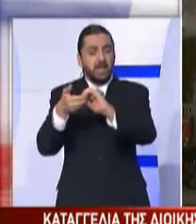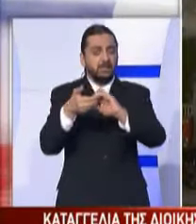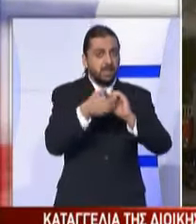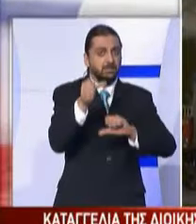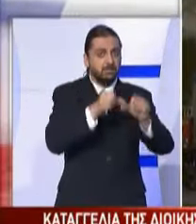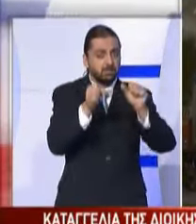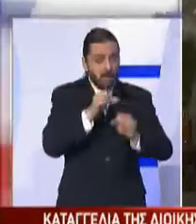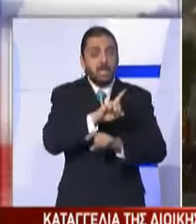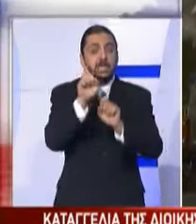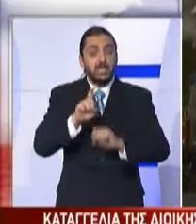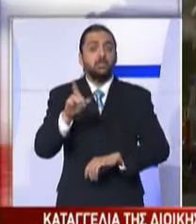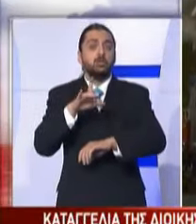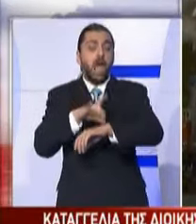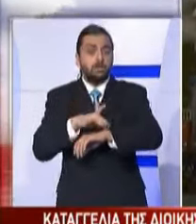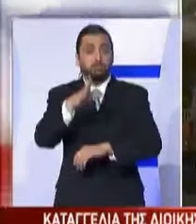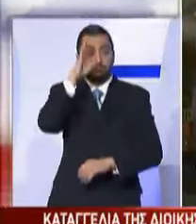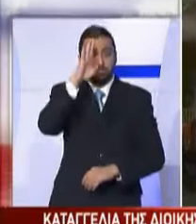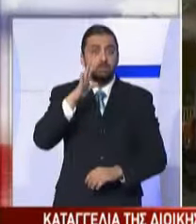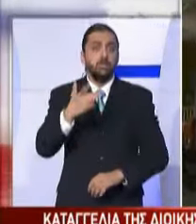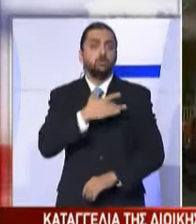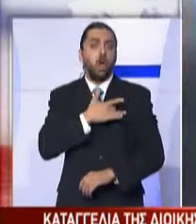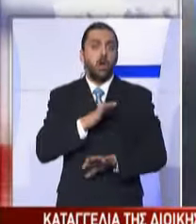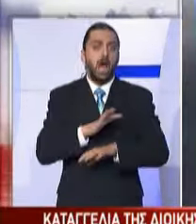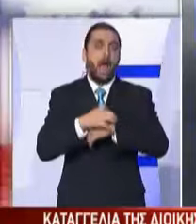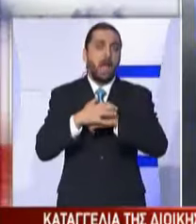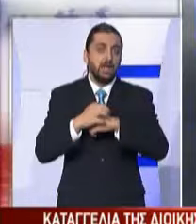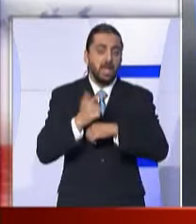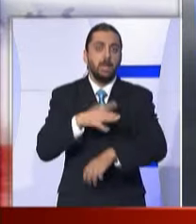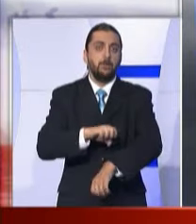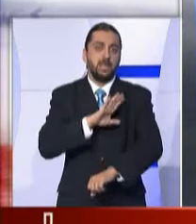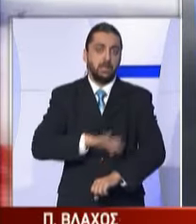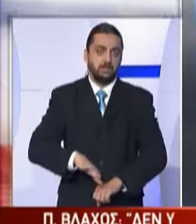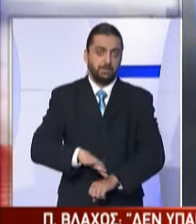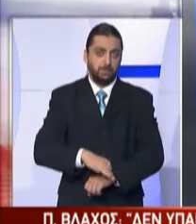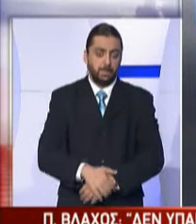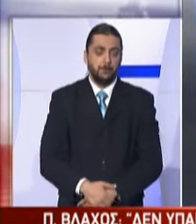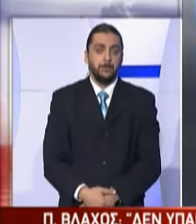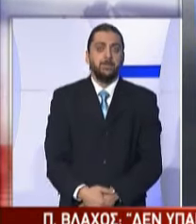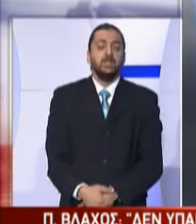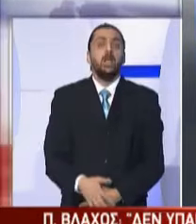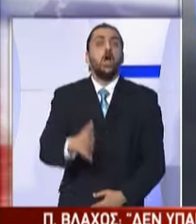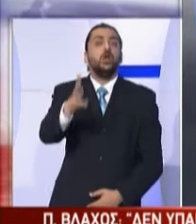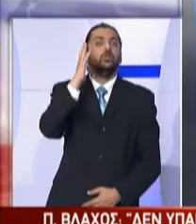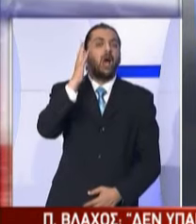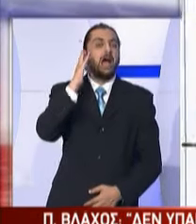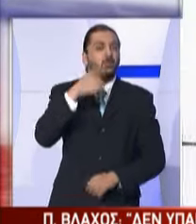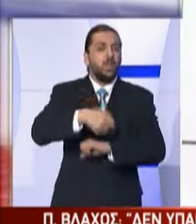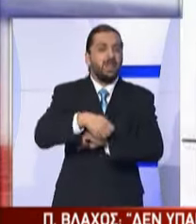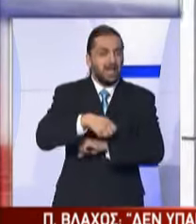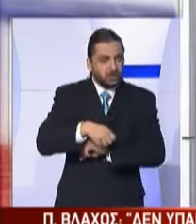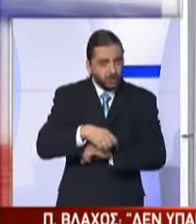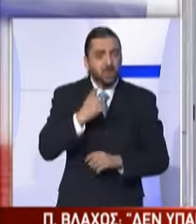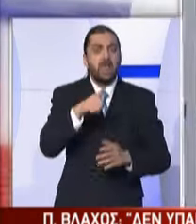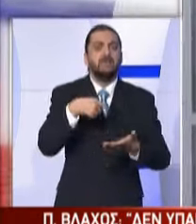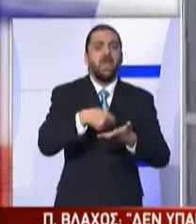είτε από αλλεργικό σοκ είτε από πτώση της πίεσης. Στη δίκη του Άκη Τσοχατζόπουλου, ο εφοριακός υπάλληλος Παναγιώτης Βλάχος καταρρύπτει